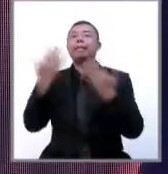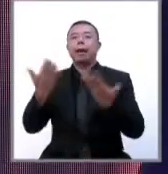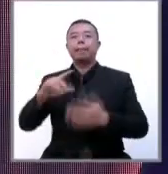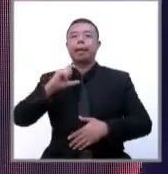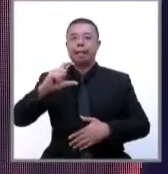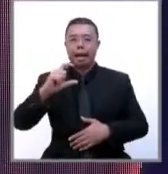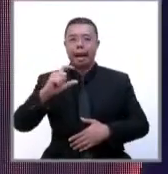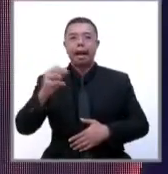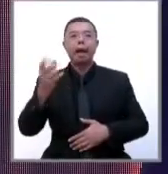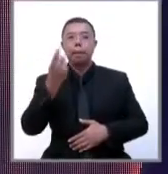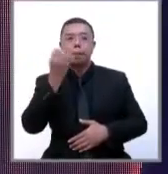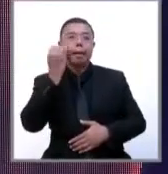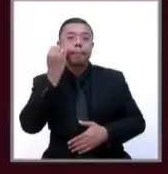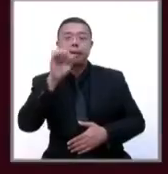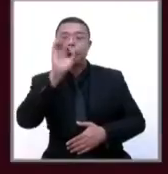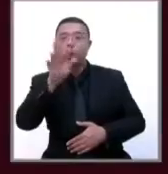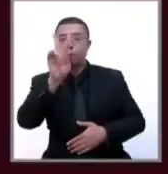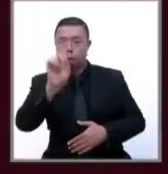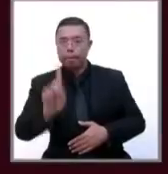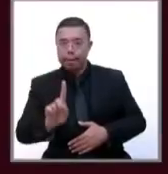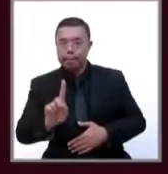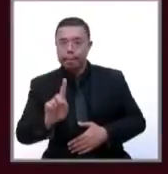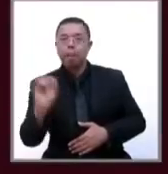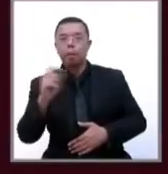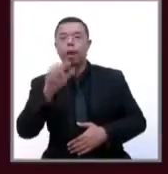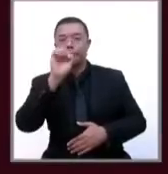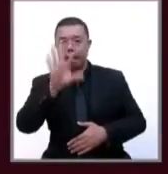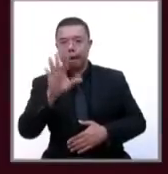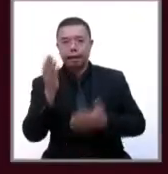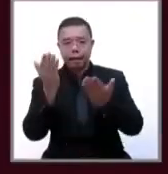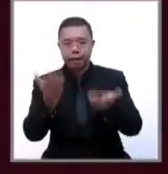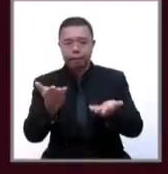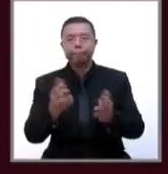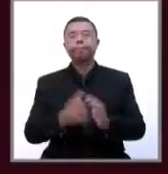muimin waktu anda menjawab 2 menit dimulai saat anda berbicara